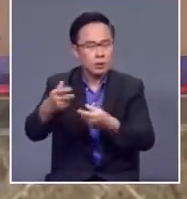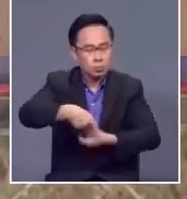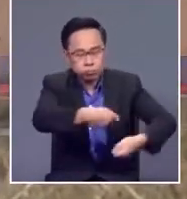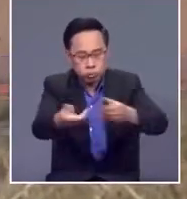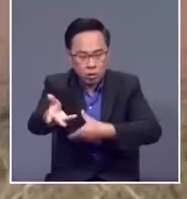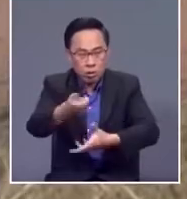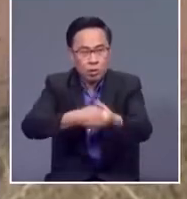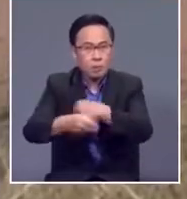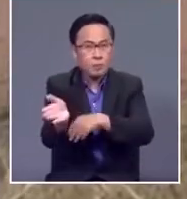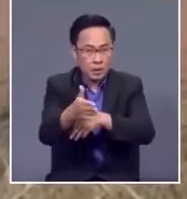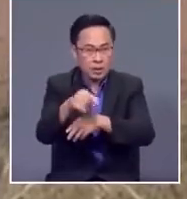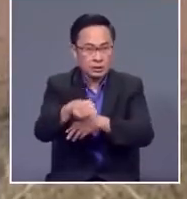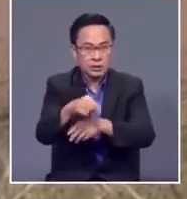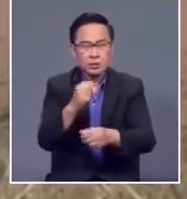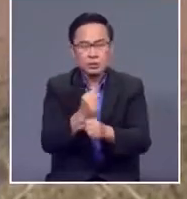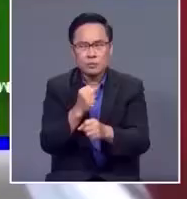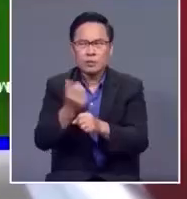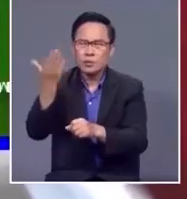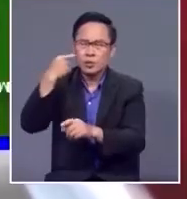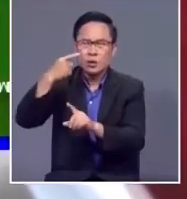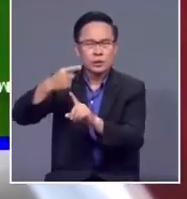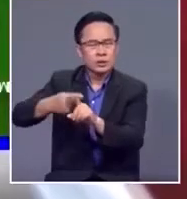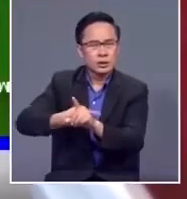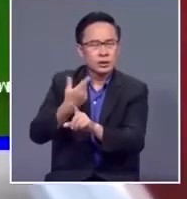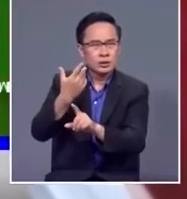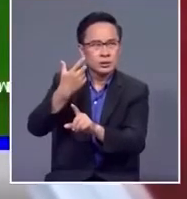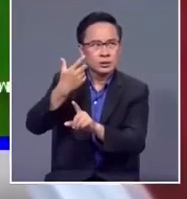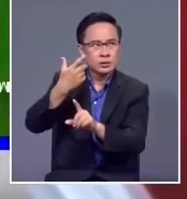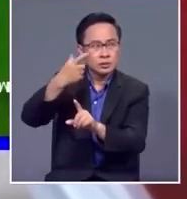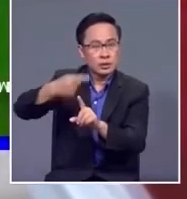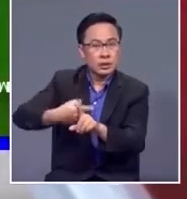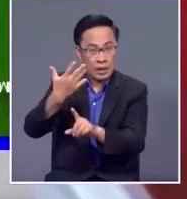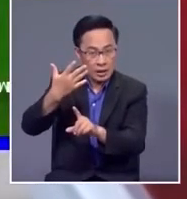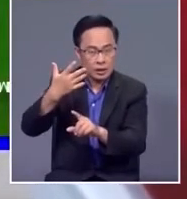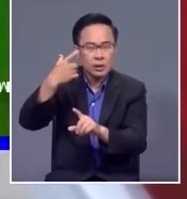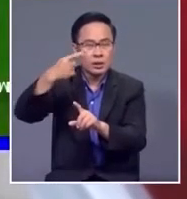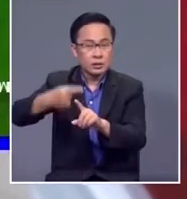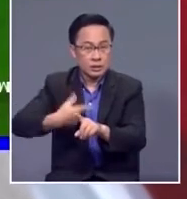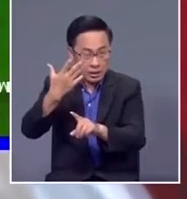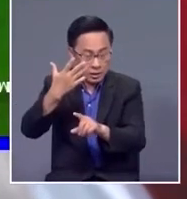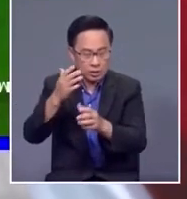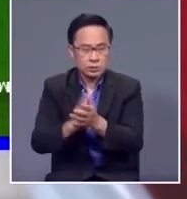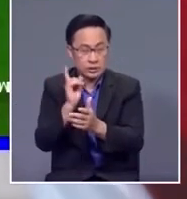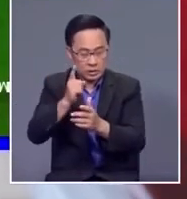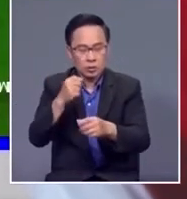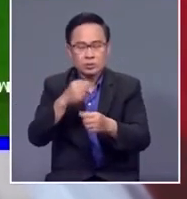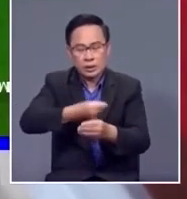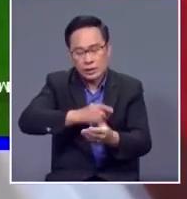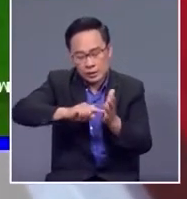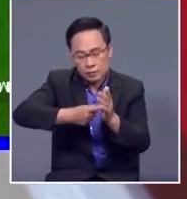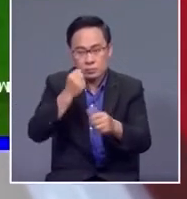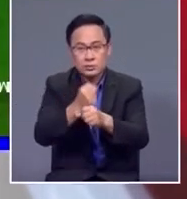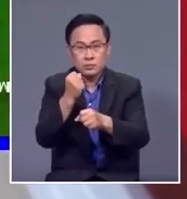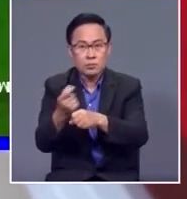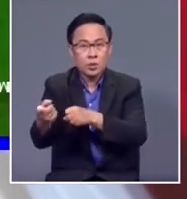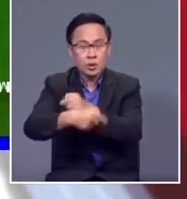เดือนพฤษภาคมเรามาเริ่มเป็นวันที่1เมษายนนะครับเพื่อให้เกษตรกรเก็บเกี่ยวผลผลิตได้ภายในวันที่31กรกฎาคมหลังจ